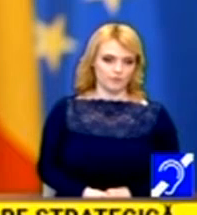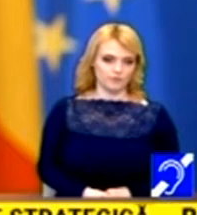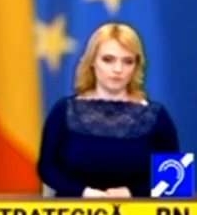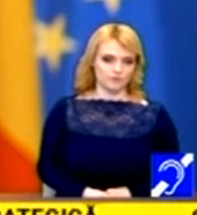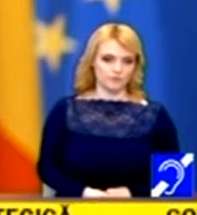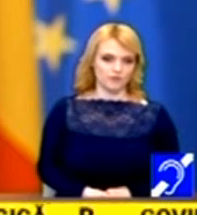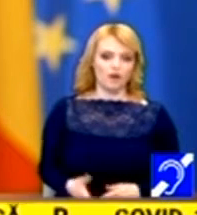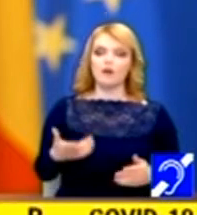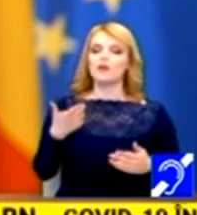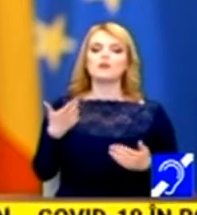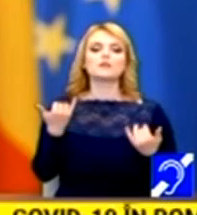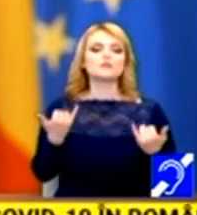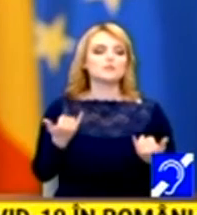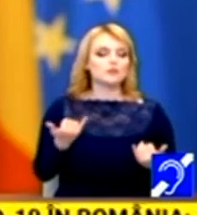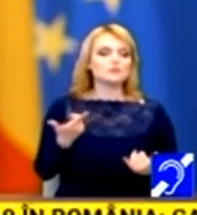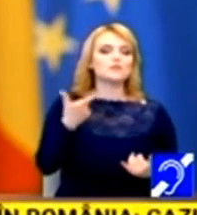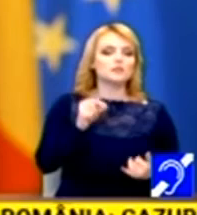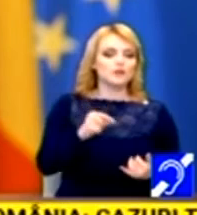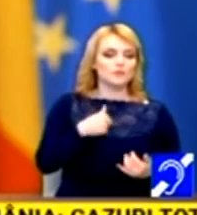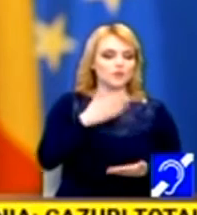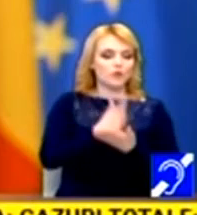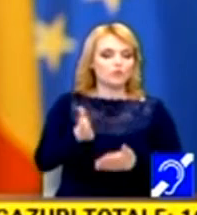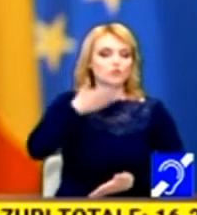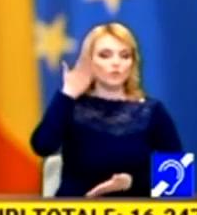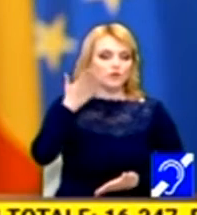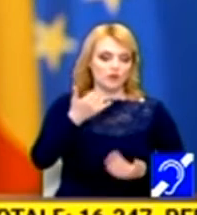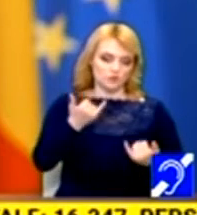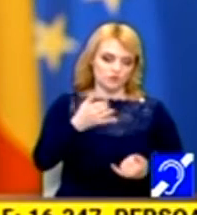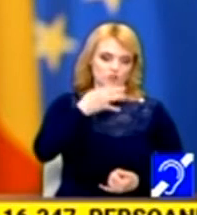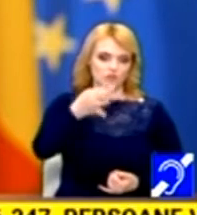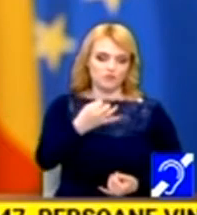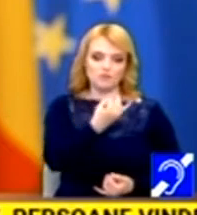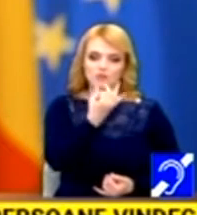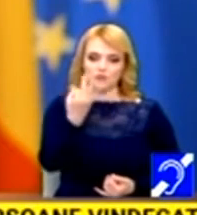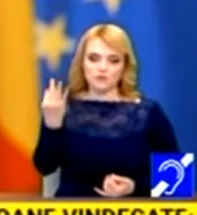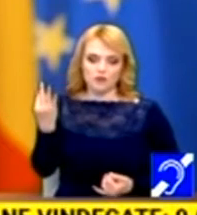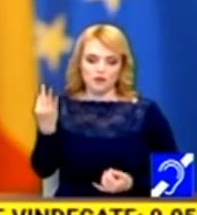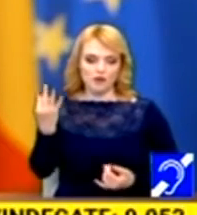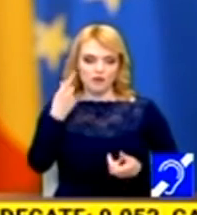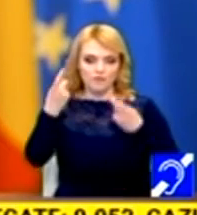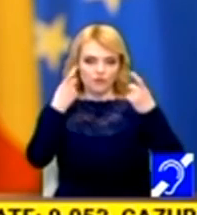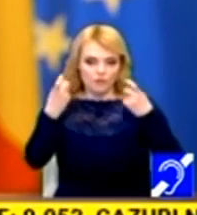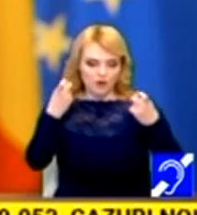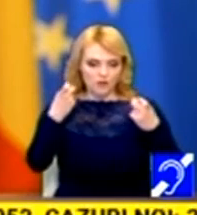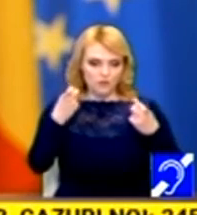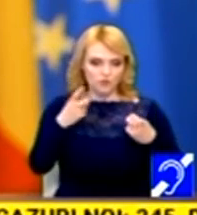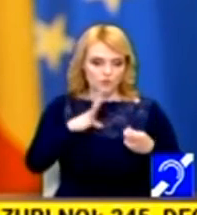Unde se află România la finalul stării de urgență? Vă spun doar câteva cifre care să ne ofere o